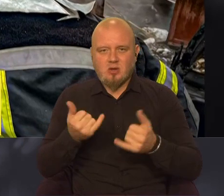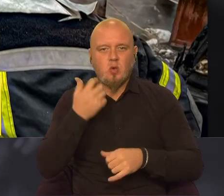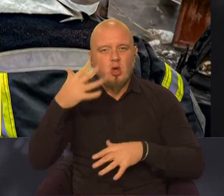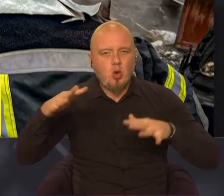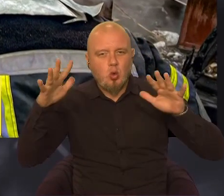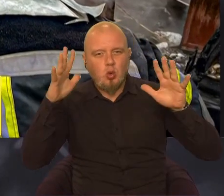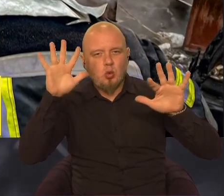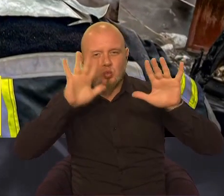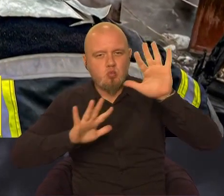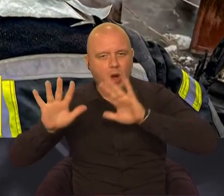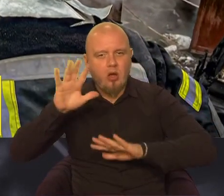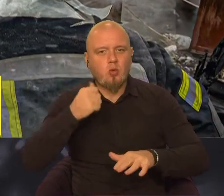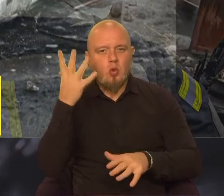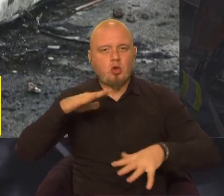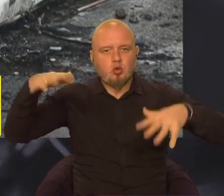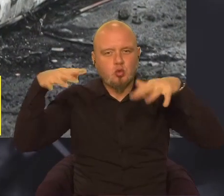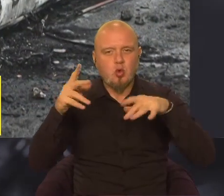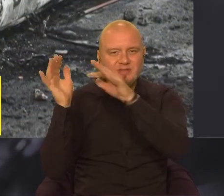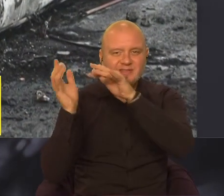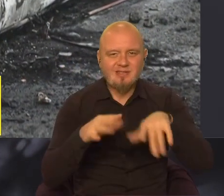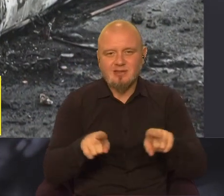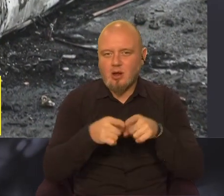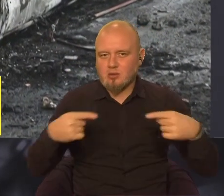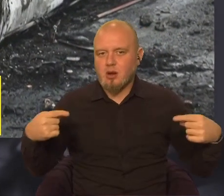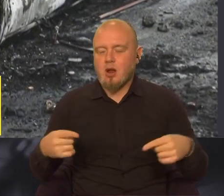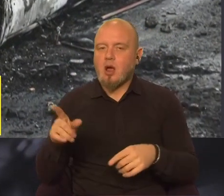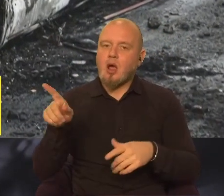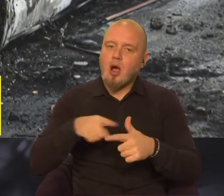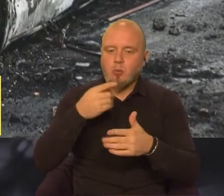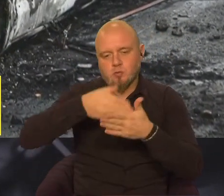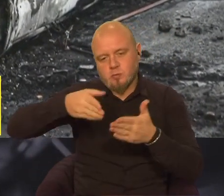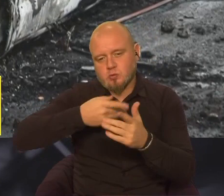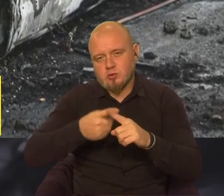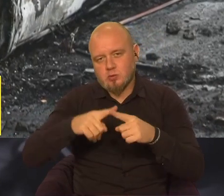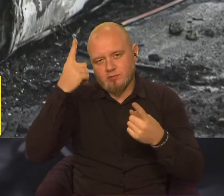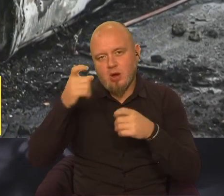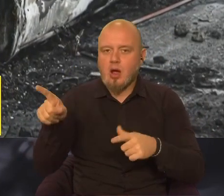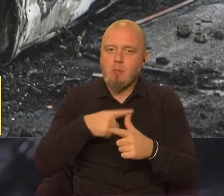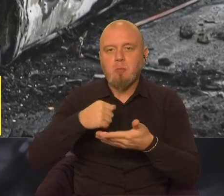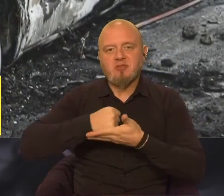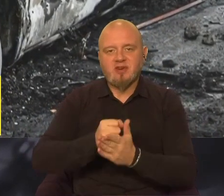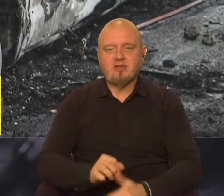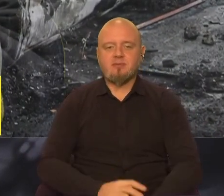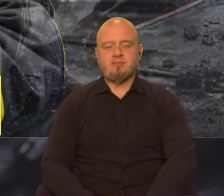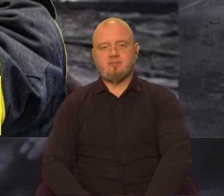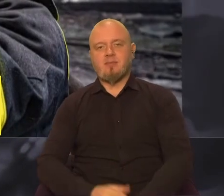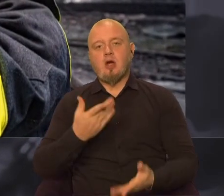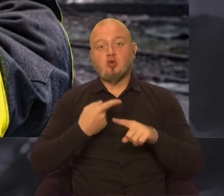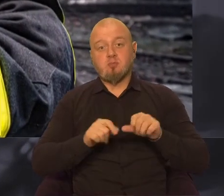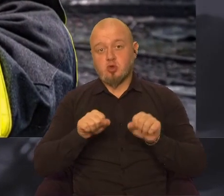коли дощ, сніг і так далі. От або спростуйте цю інформацію, або підтвердьте, якщо це